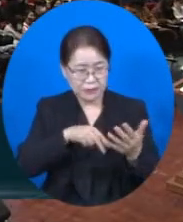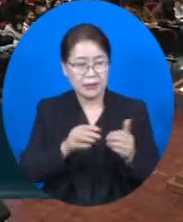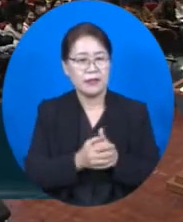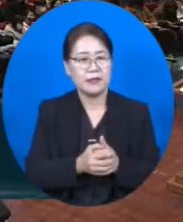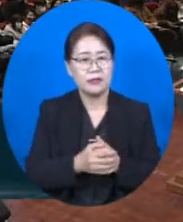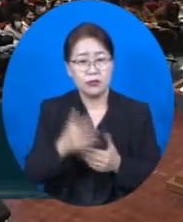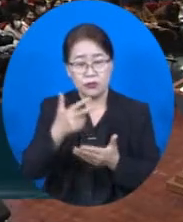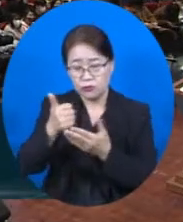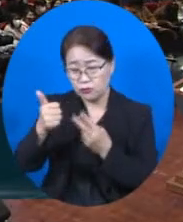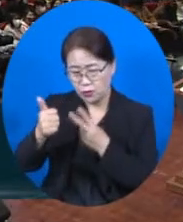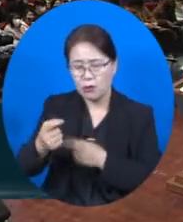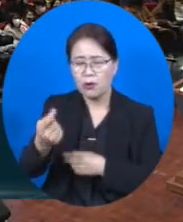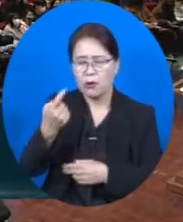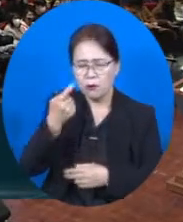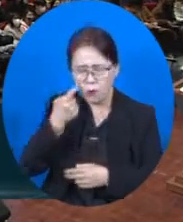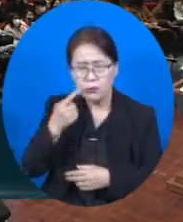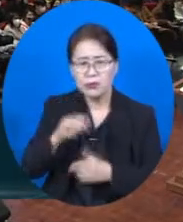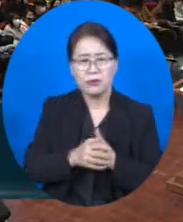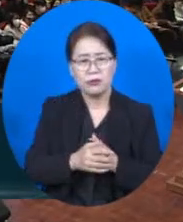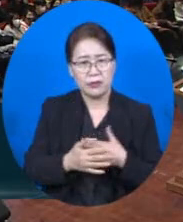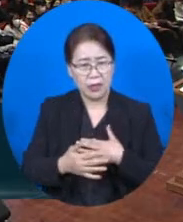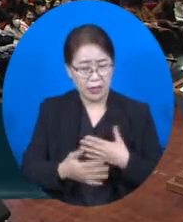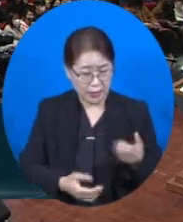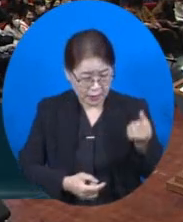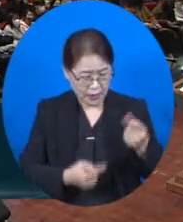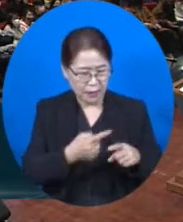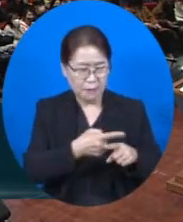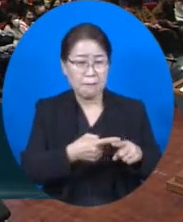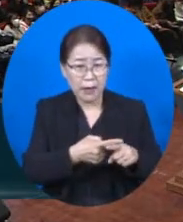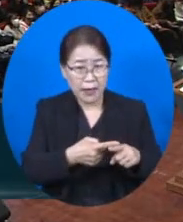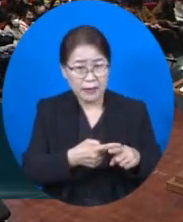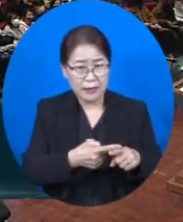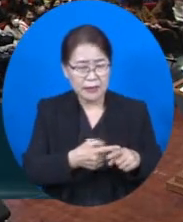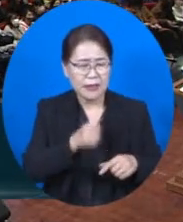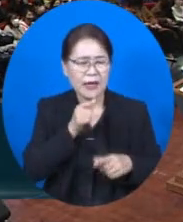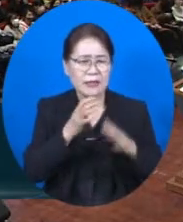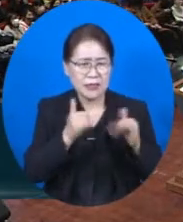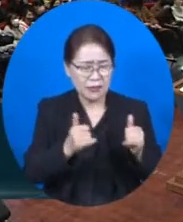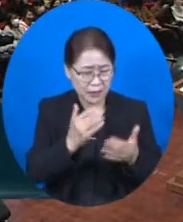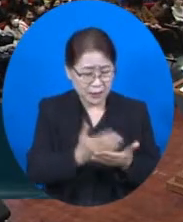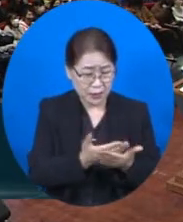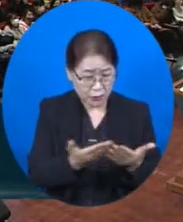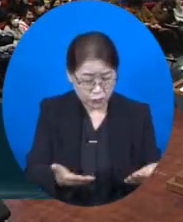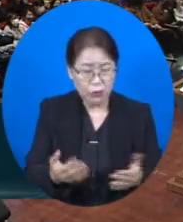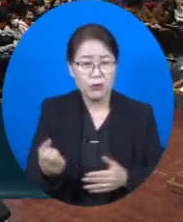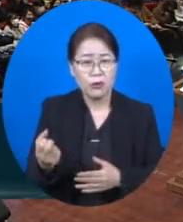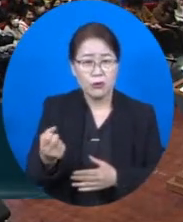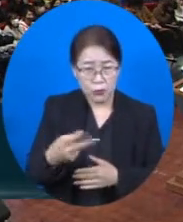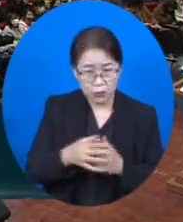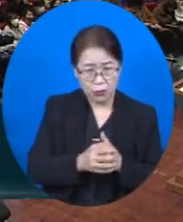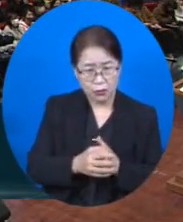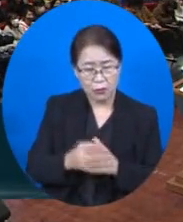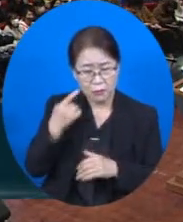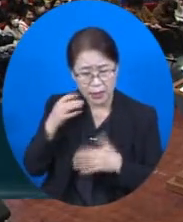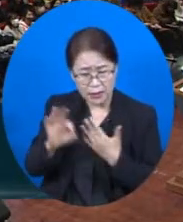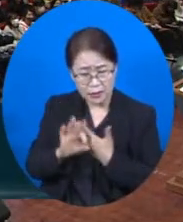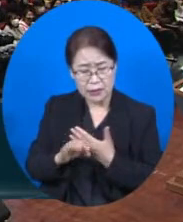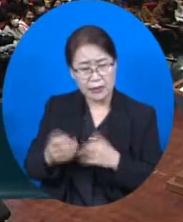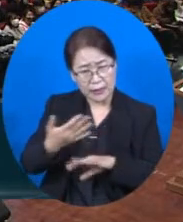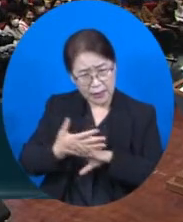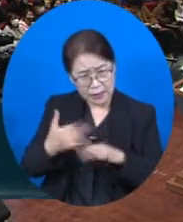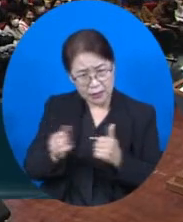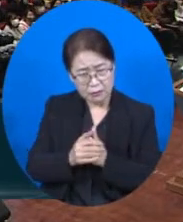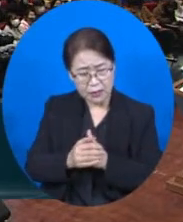주요 보시옵소서 내 소유의 절반을 가난한 자들에게 주겠사오며 만일 누구의